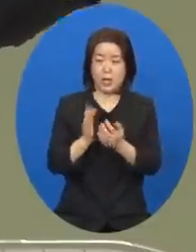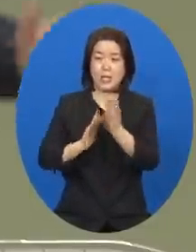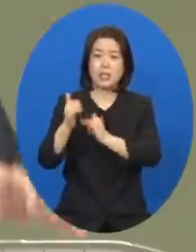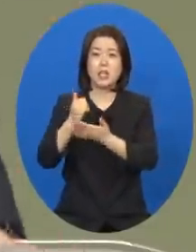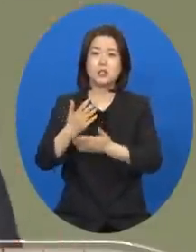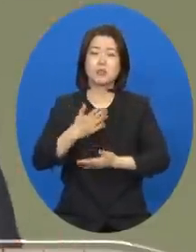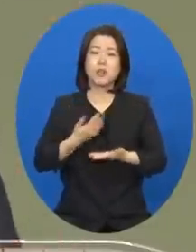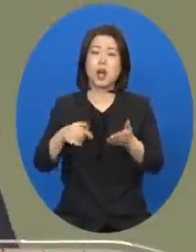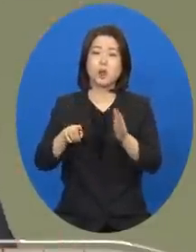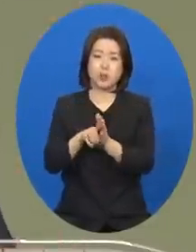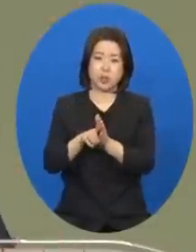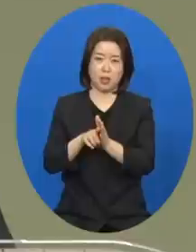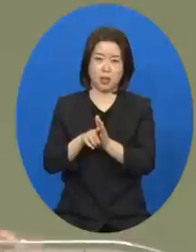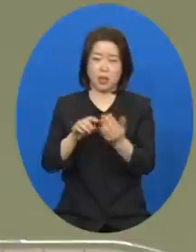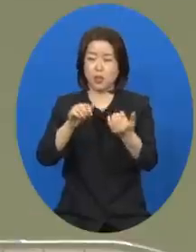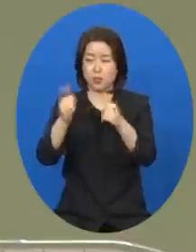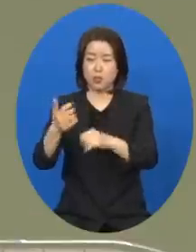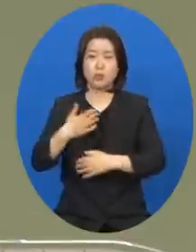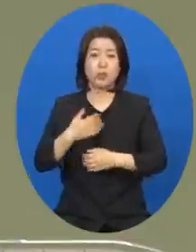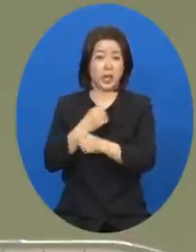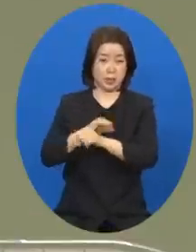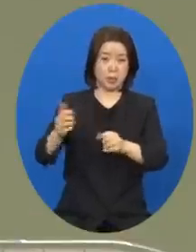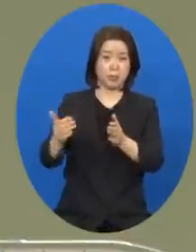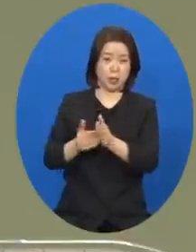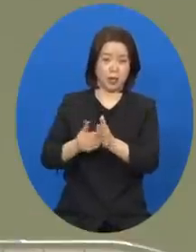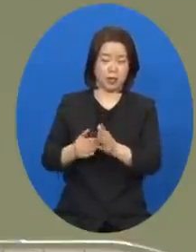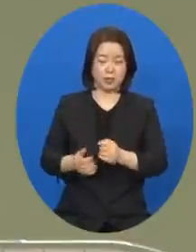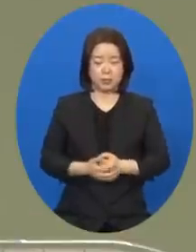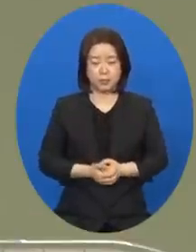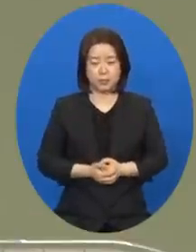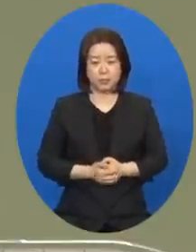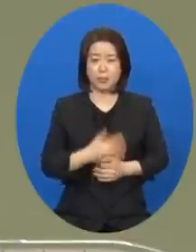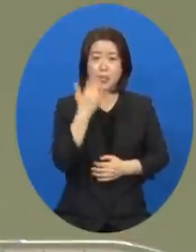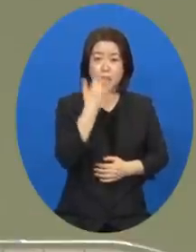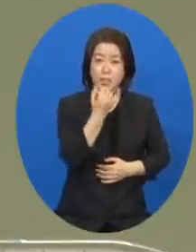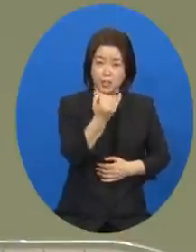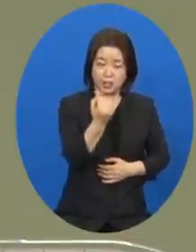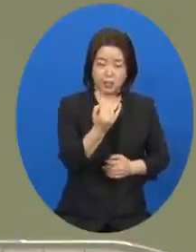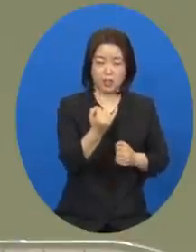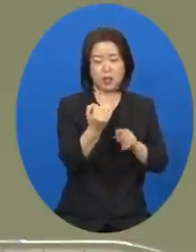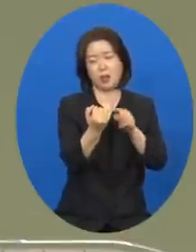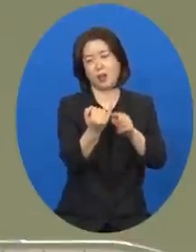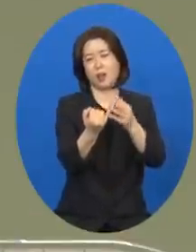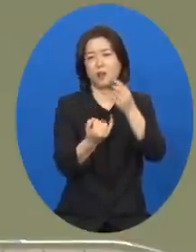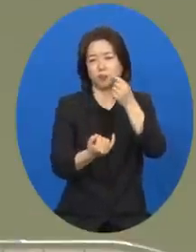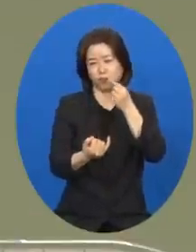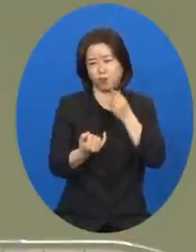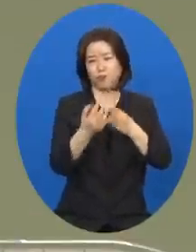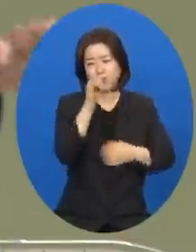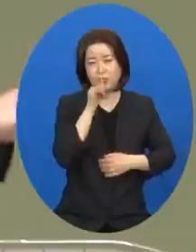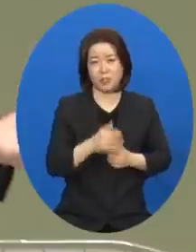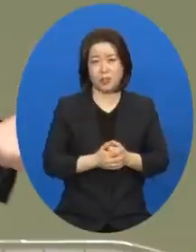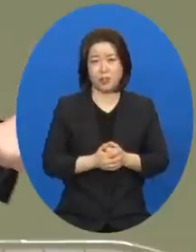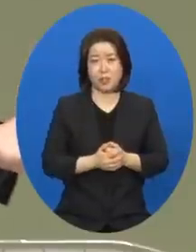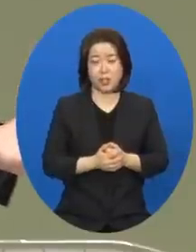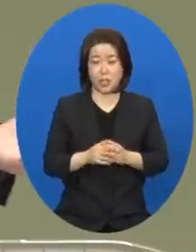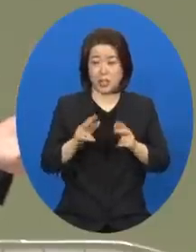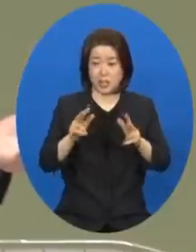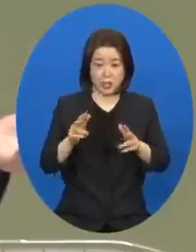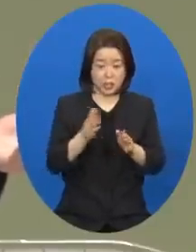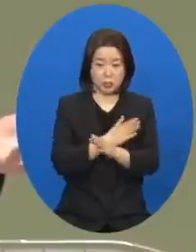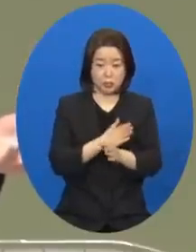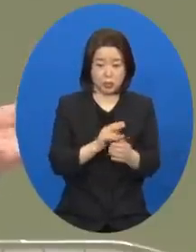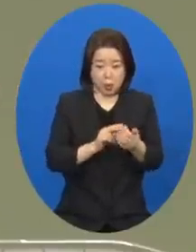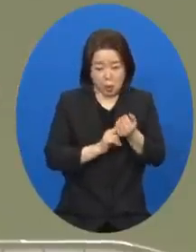용서받았는데. 저는 이 가늠한 여인이 오히려 부럽기도 해요. 왜? 이제 뭐 다 감출 것도